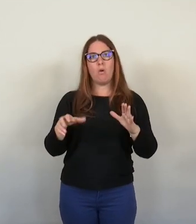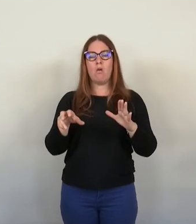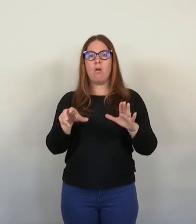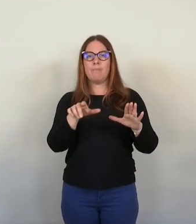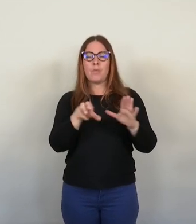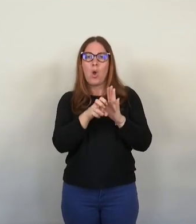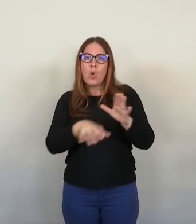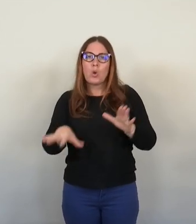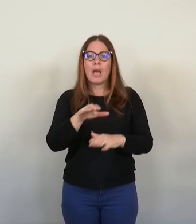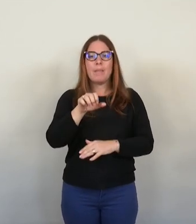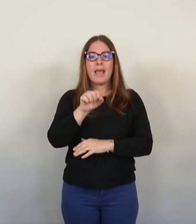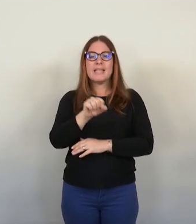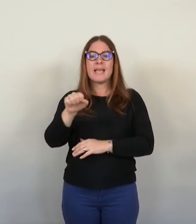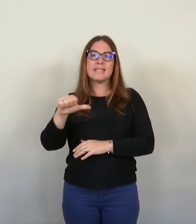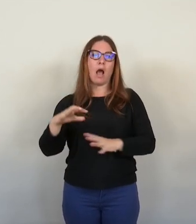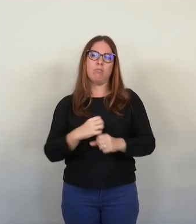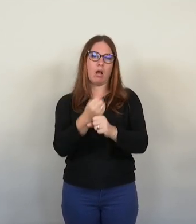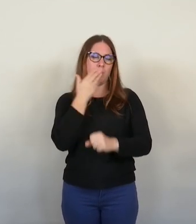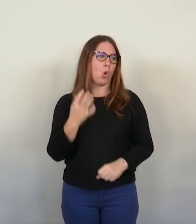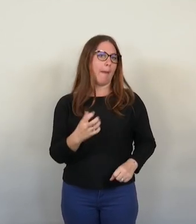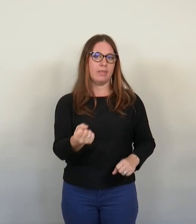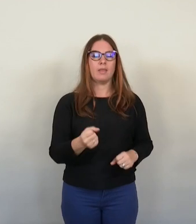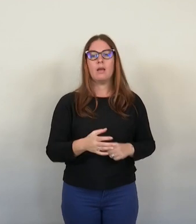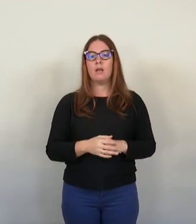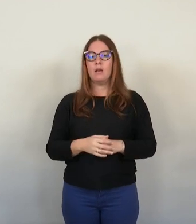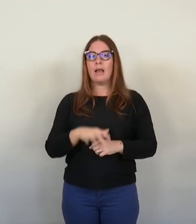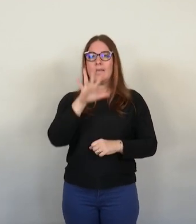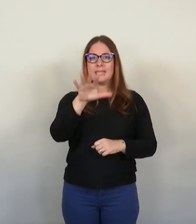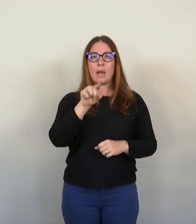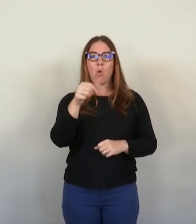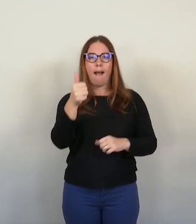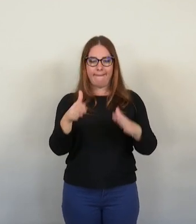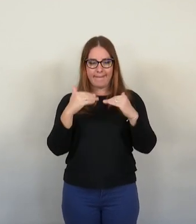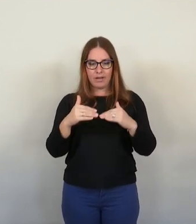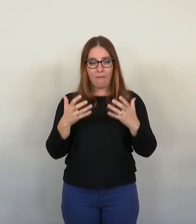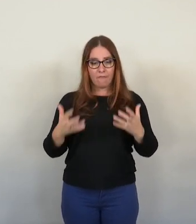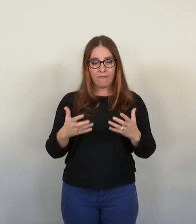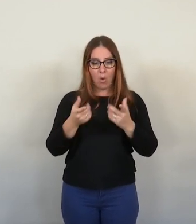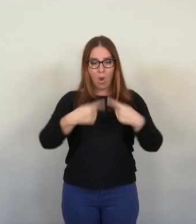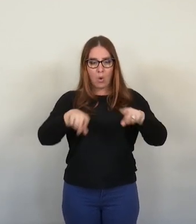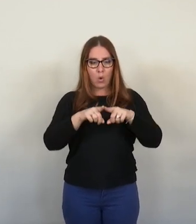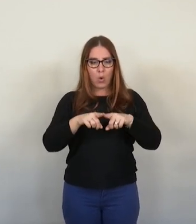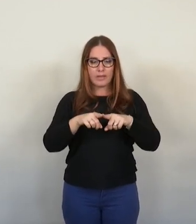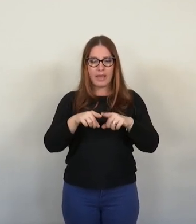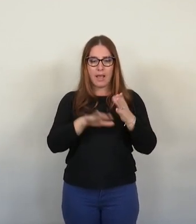de la SSA je vais l'appeler comme ça ça ira plus vite et en axe 5.1 mettre en place un Conseil Local de l'alimentation réunissant les